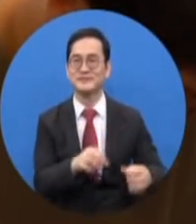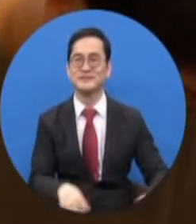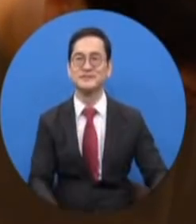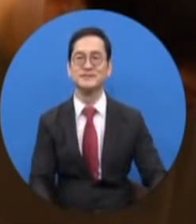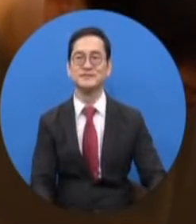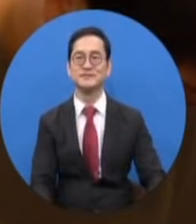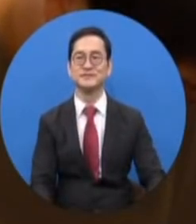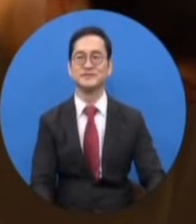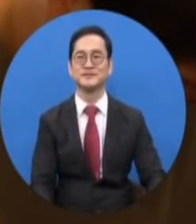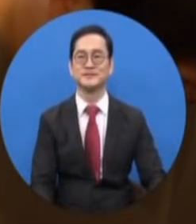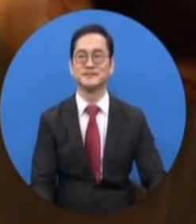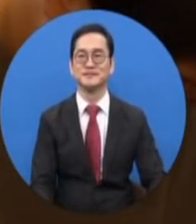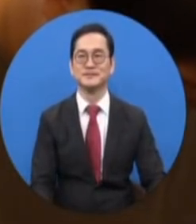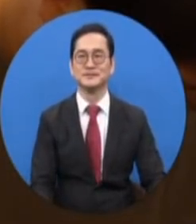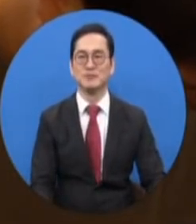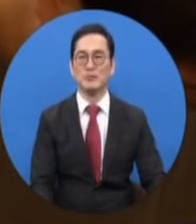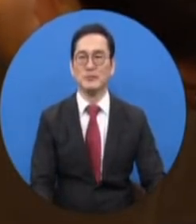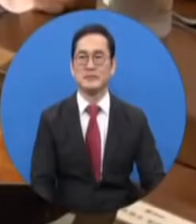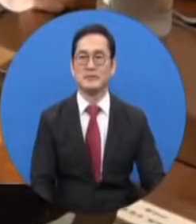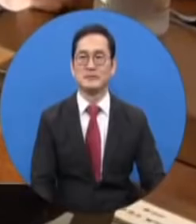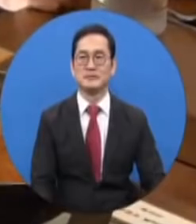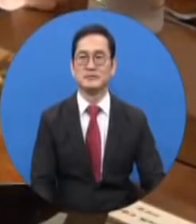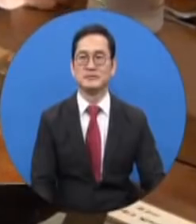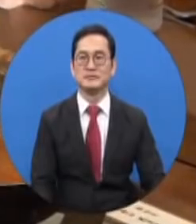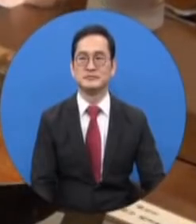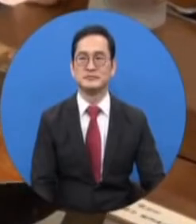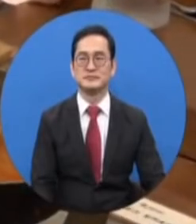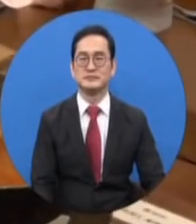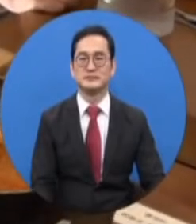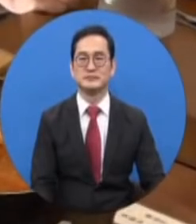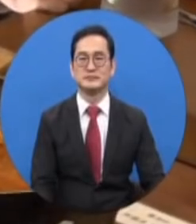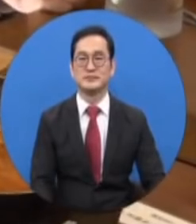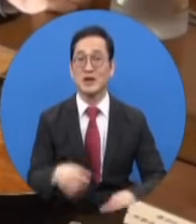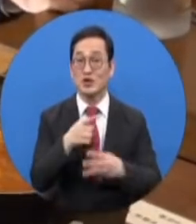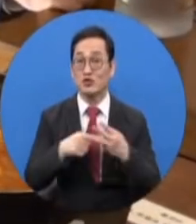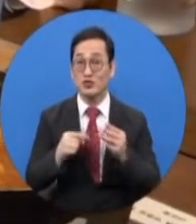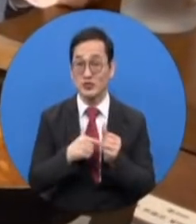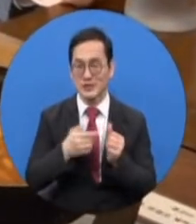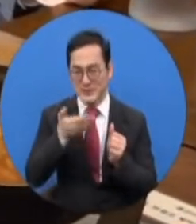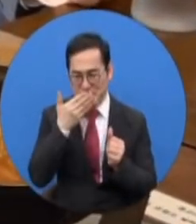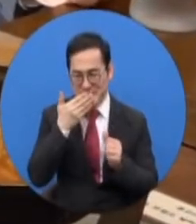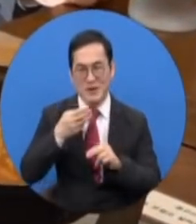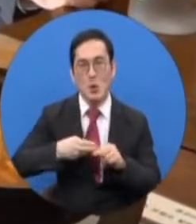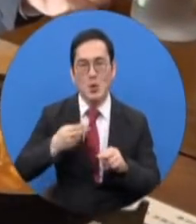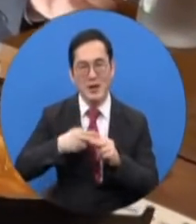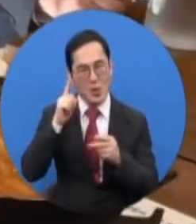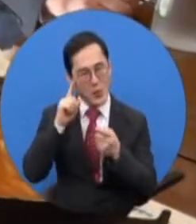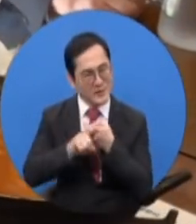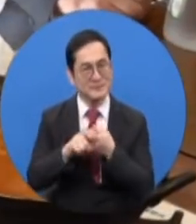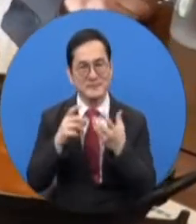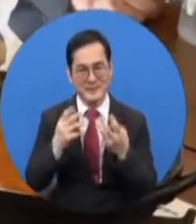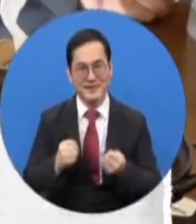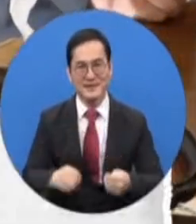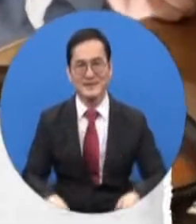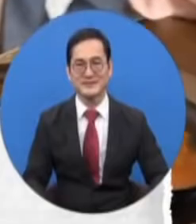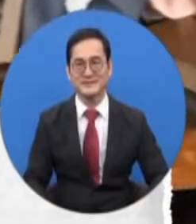아시다시피 윤석열 당선인은 이 음식과 요리에는 굉장히 진심인 편입니다.